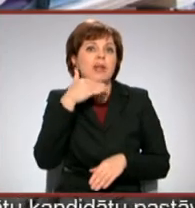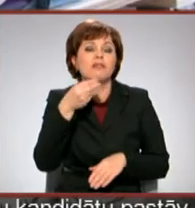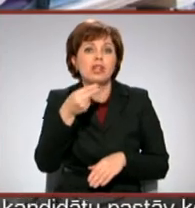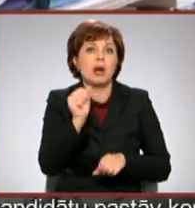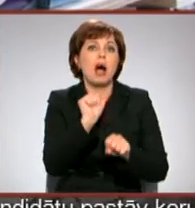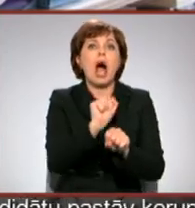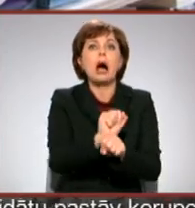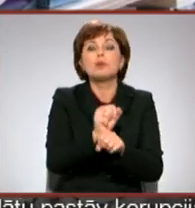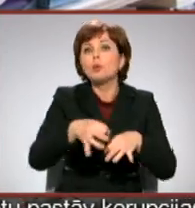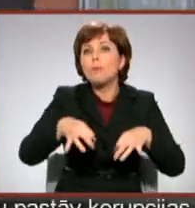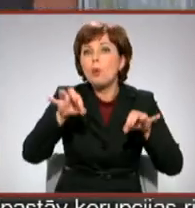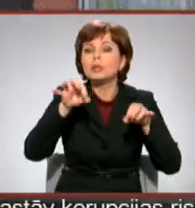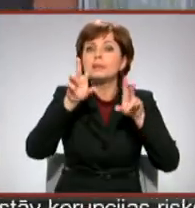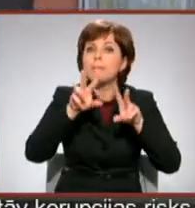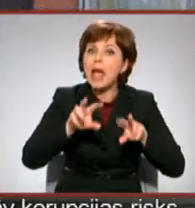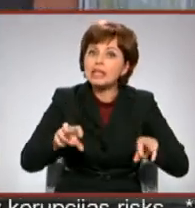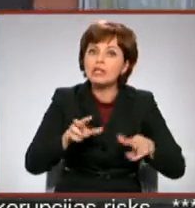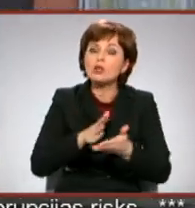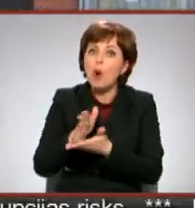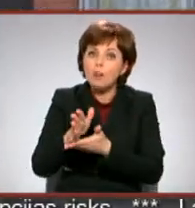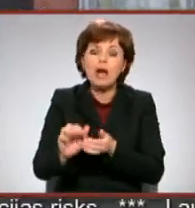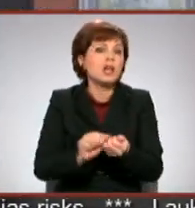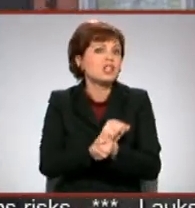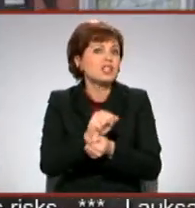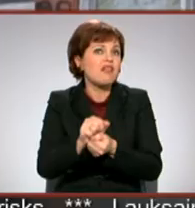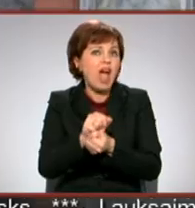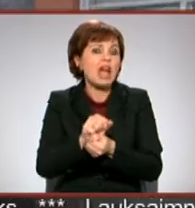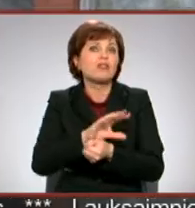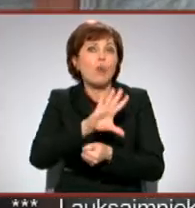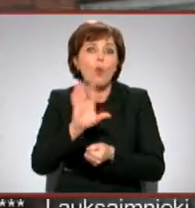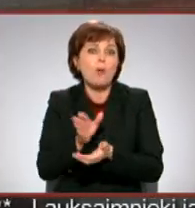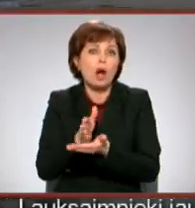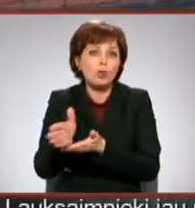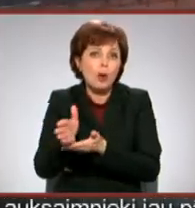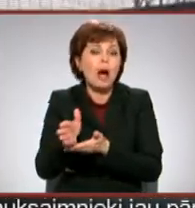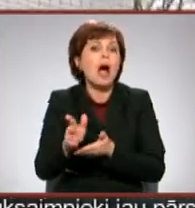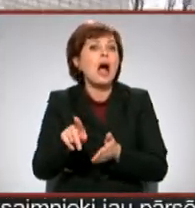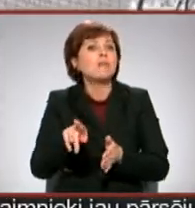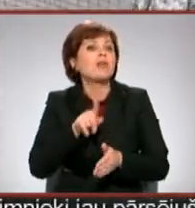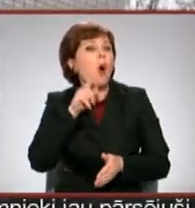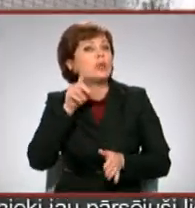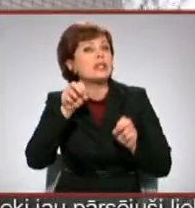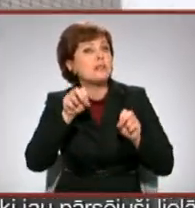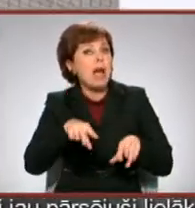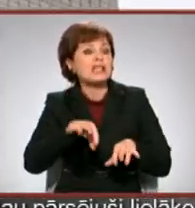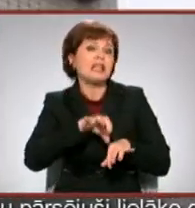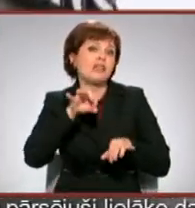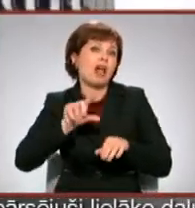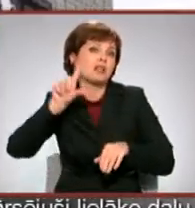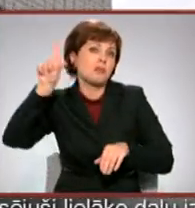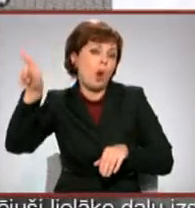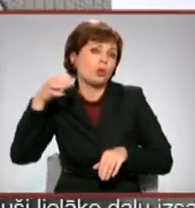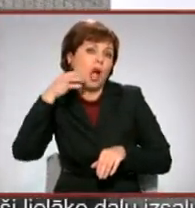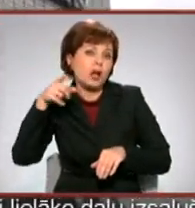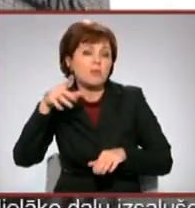valstī būtiskas pētniecības jomas, bet arī grauj sfēru kopumā, jo jaunie jomas speciālisti izvēlas vai nu doties prom uz citām valstīm, vai arī apgūt